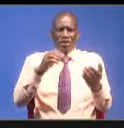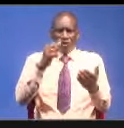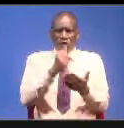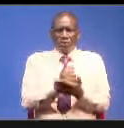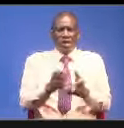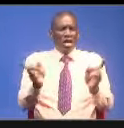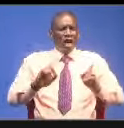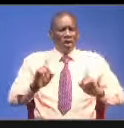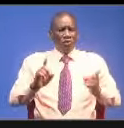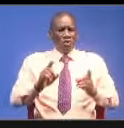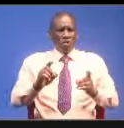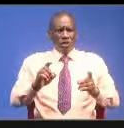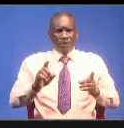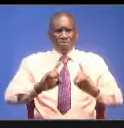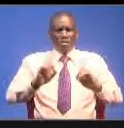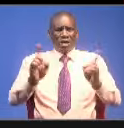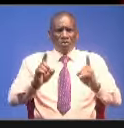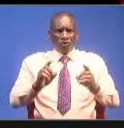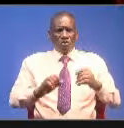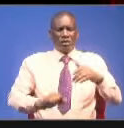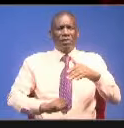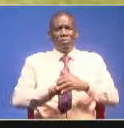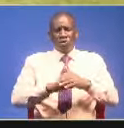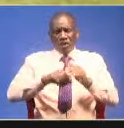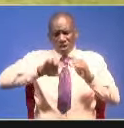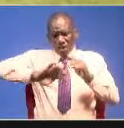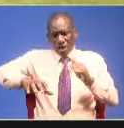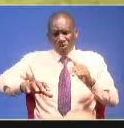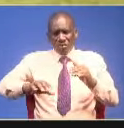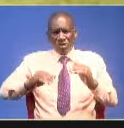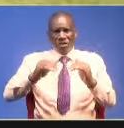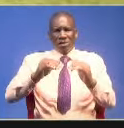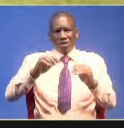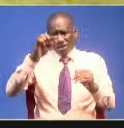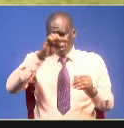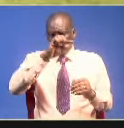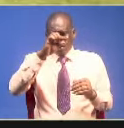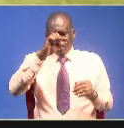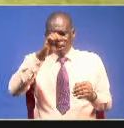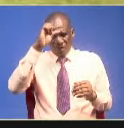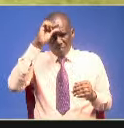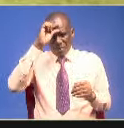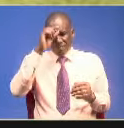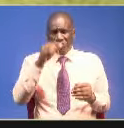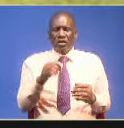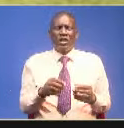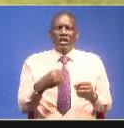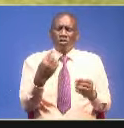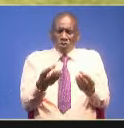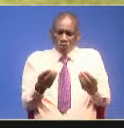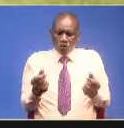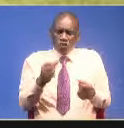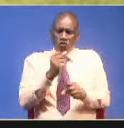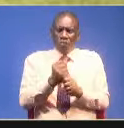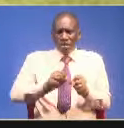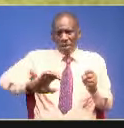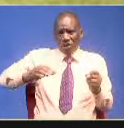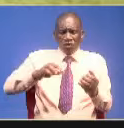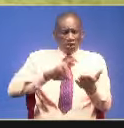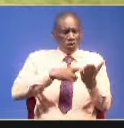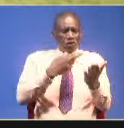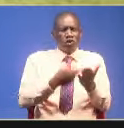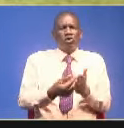za serikali za ugatuzi. I think the solution would be to make county resources